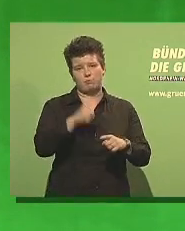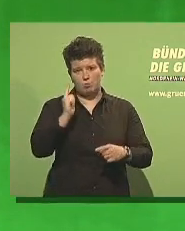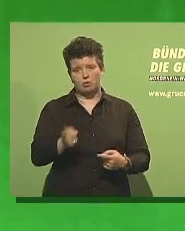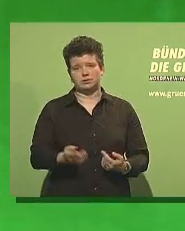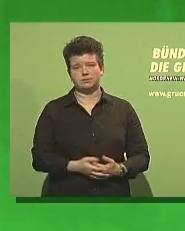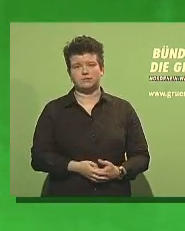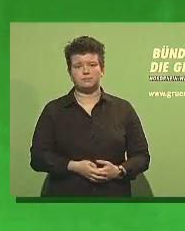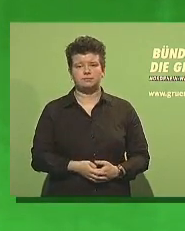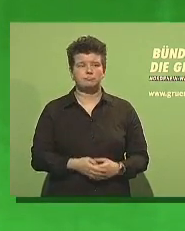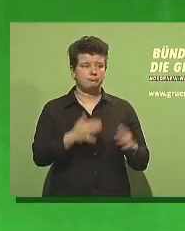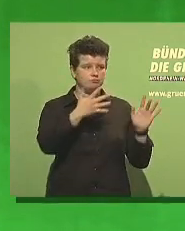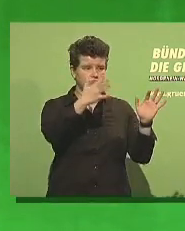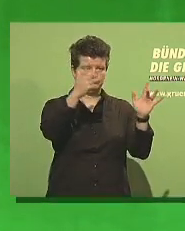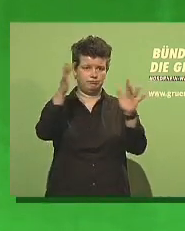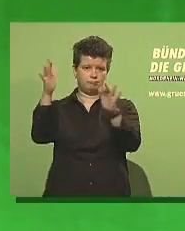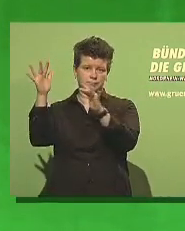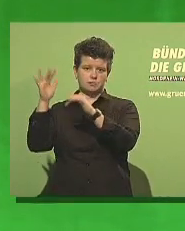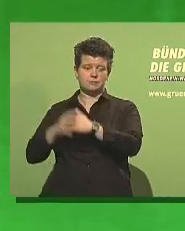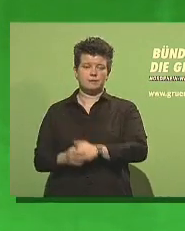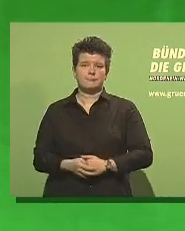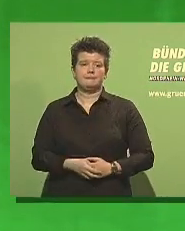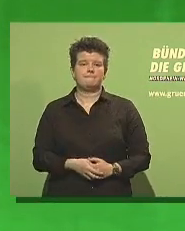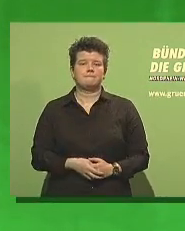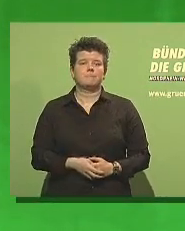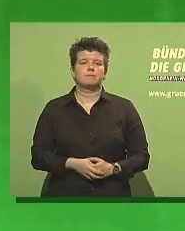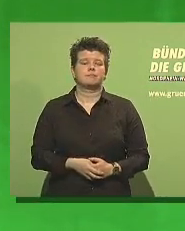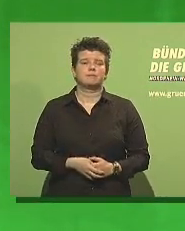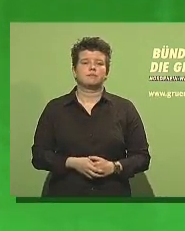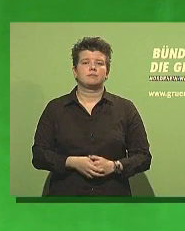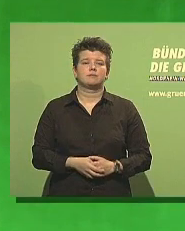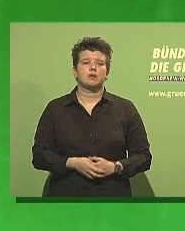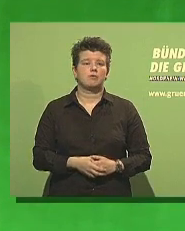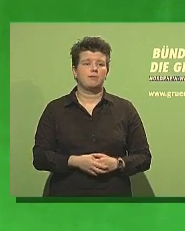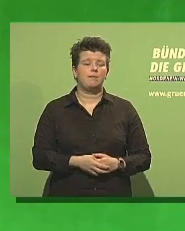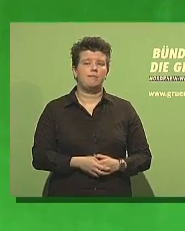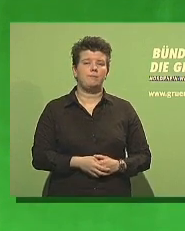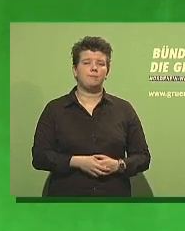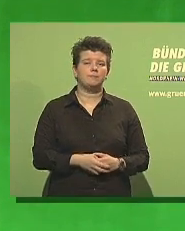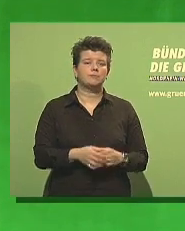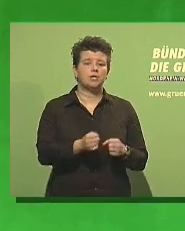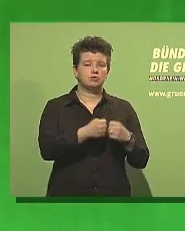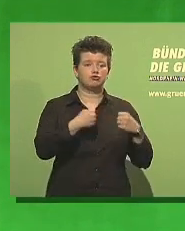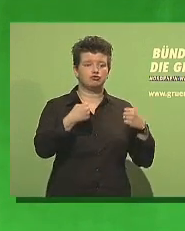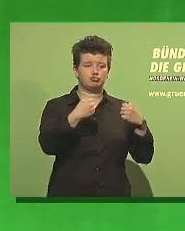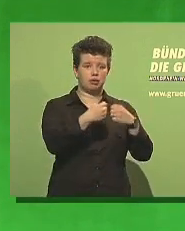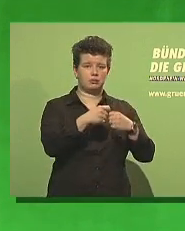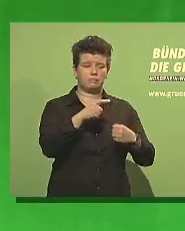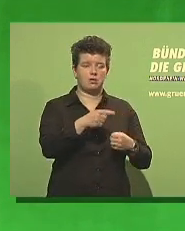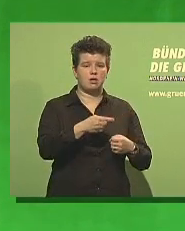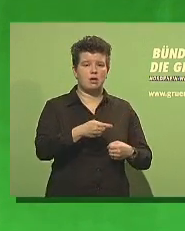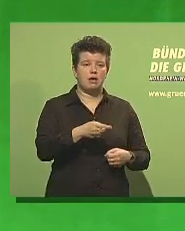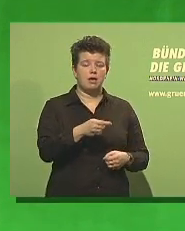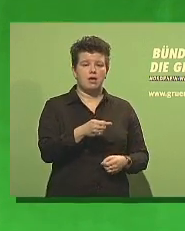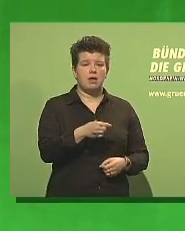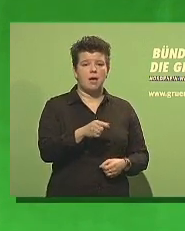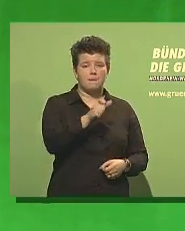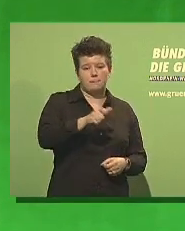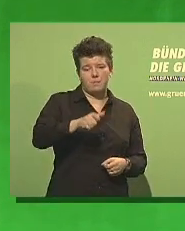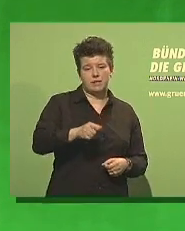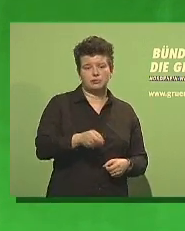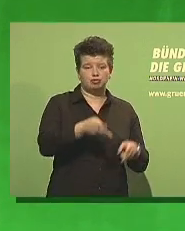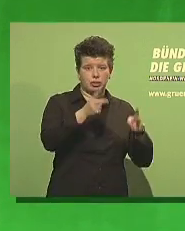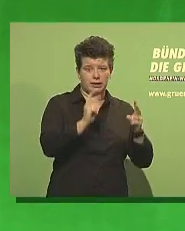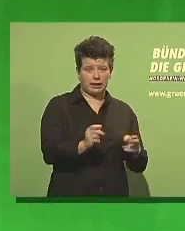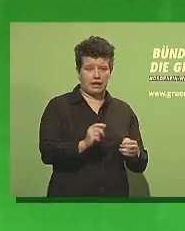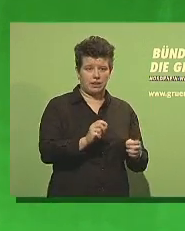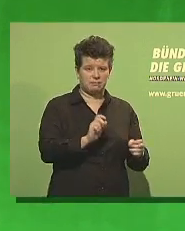Und Exporte in Staaten, in denen die Regierung für gravierende Menschenrechtsverletzungen verantwortlich ist,